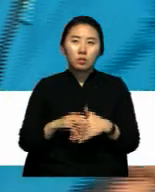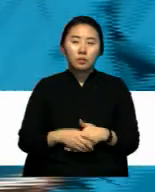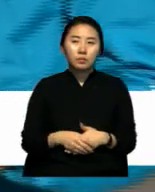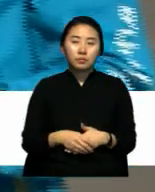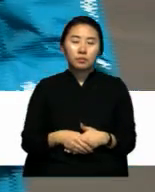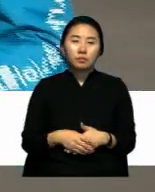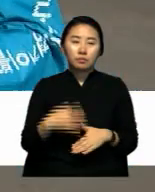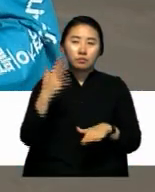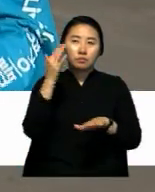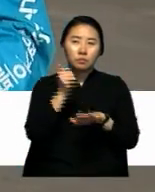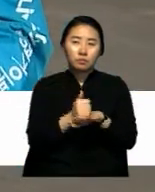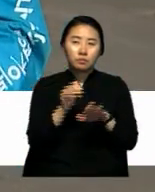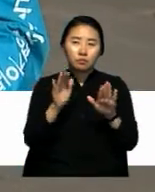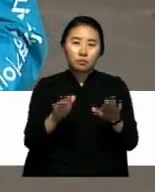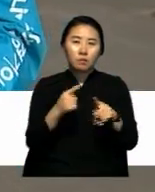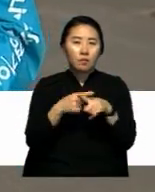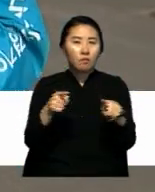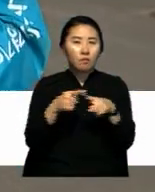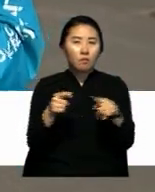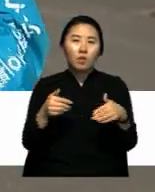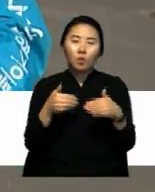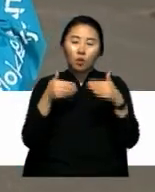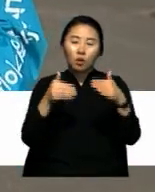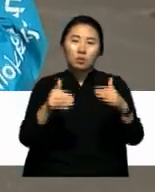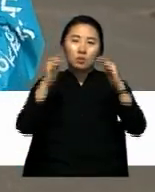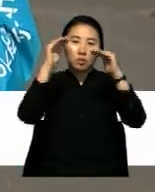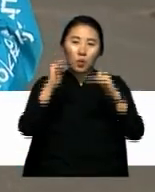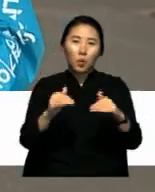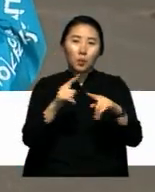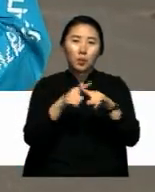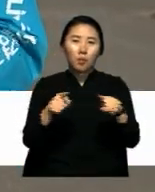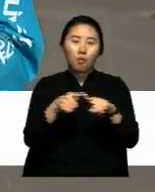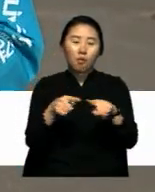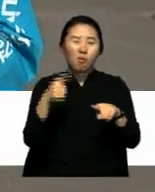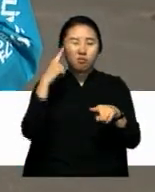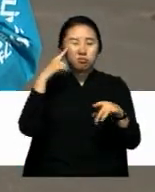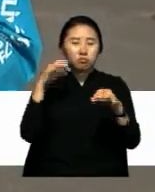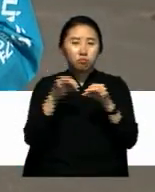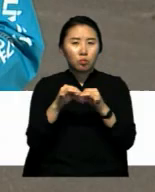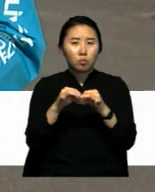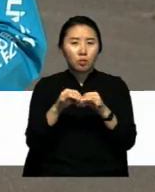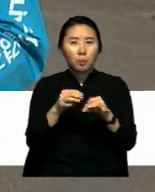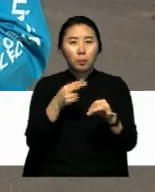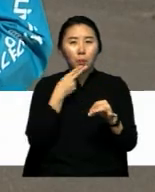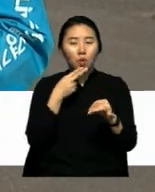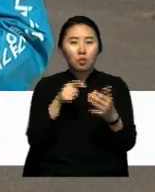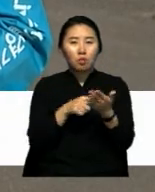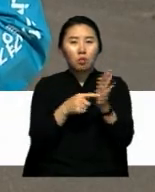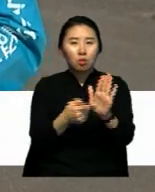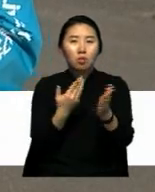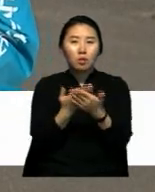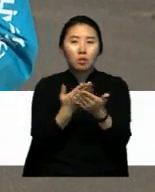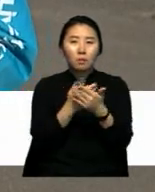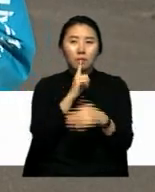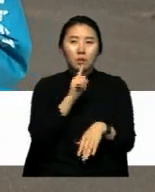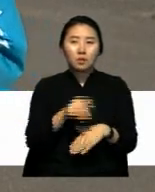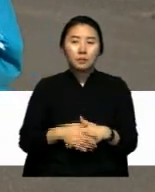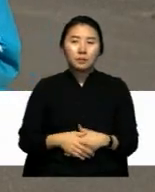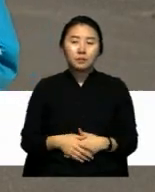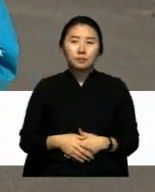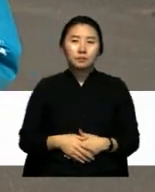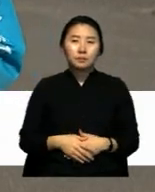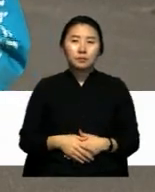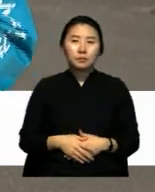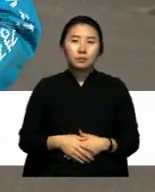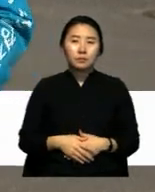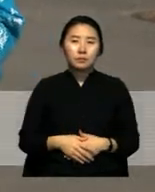있습니다. 이제 그래서 결과적으로 이번 심사 과정에서의 그 내용을 평가 내용에 대해서 좀 공개를 해달라 이렇게 주장하시는 예, 거죠? 그렇습니다. 네, 알겠습니다. 오늘 말씀